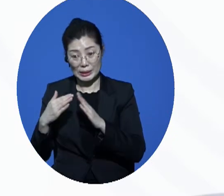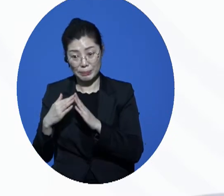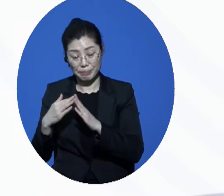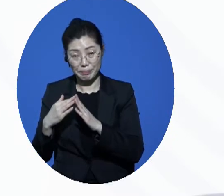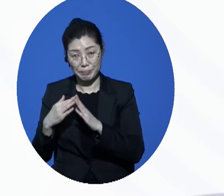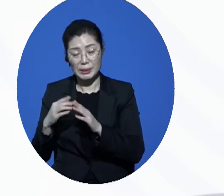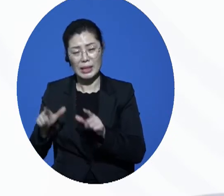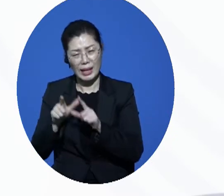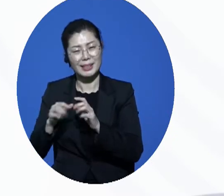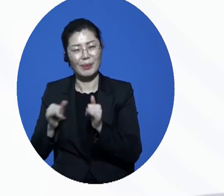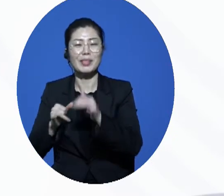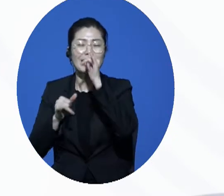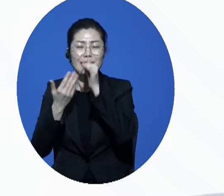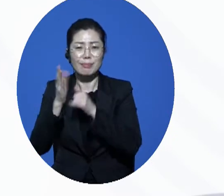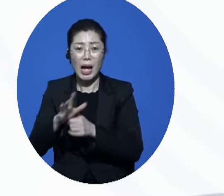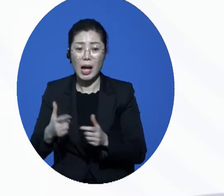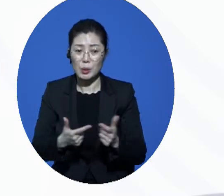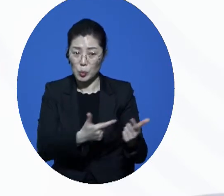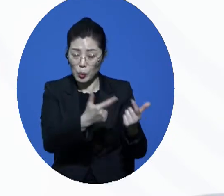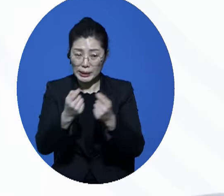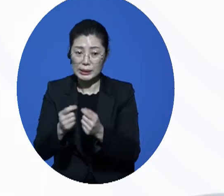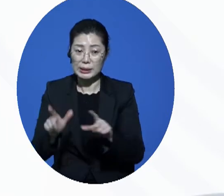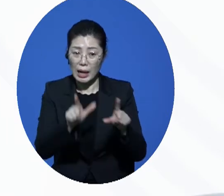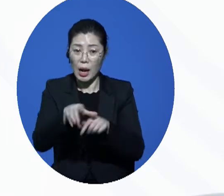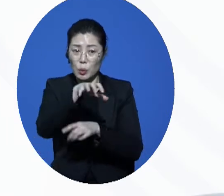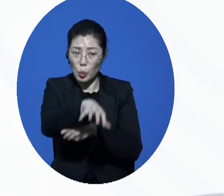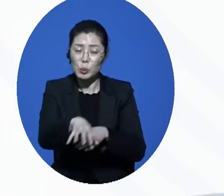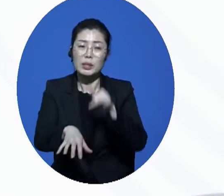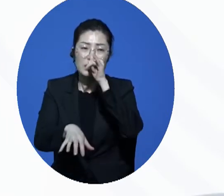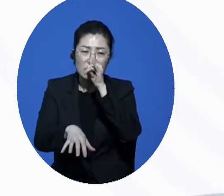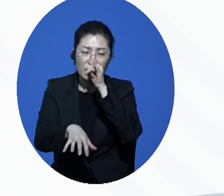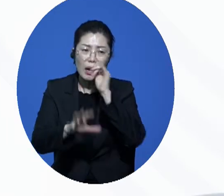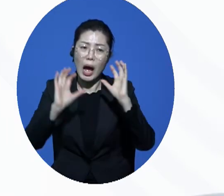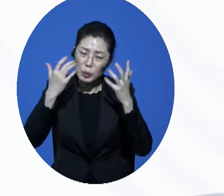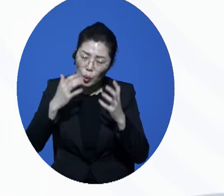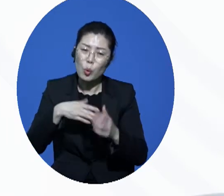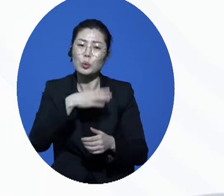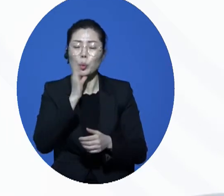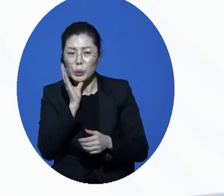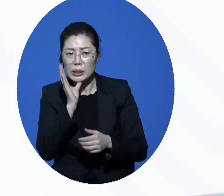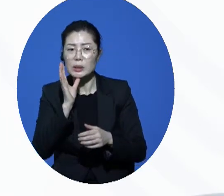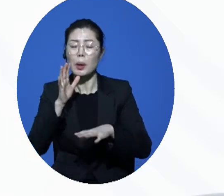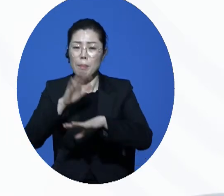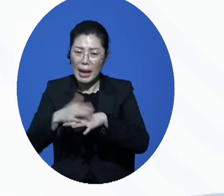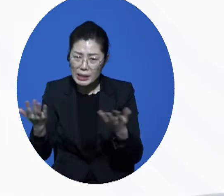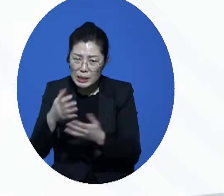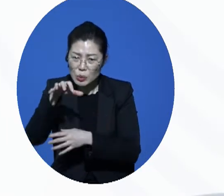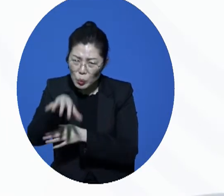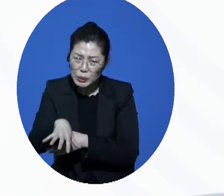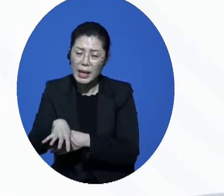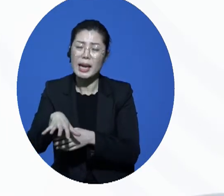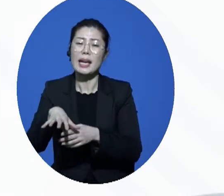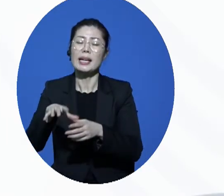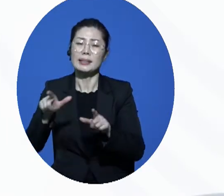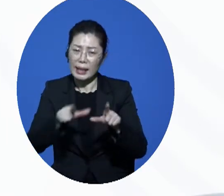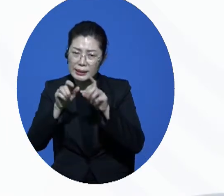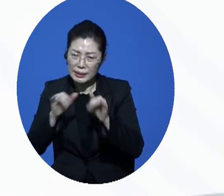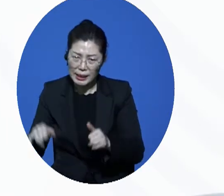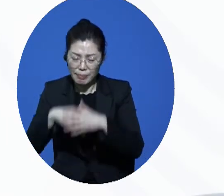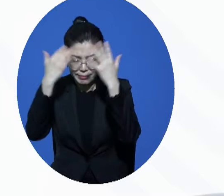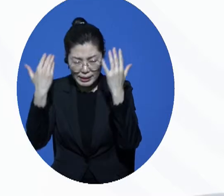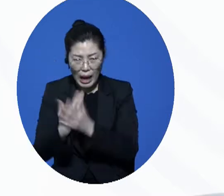계시겠습니다만 공동 주거 환경에 있는 자들, 아동들, 고령인들, 무주택자들, 또 농촌에 거주하는 자들까지도 대상으로